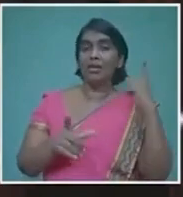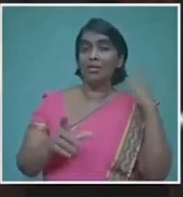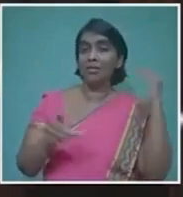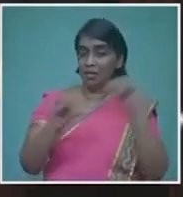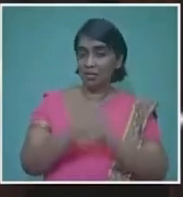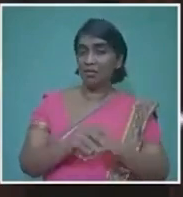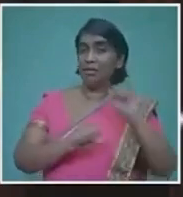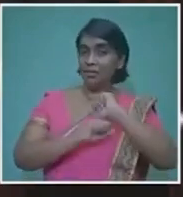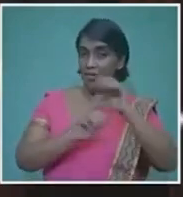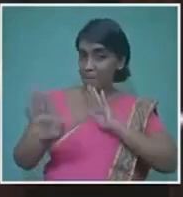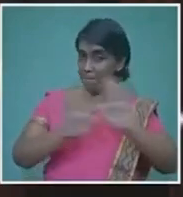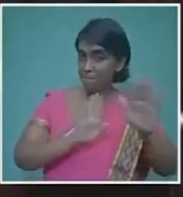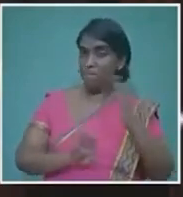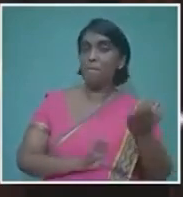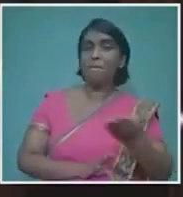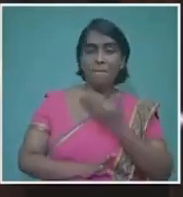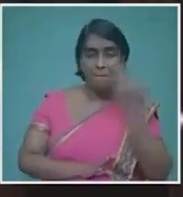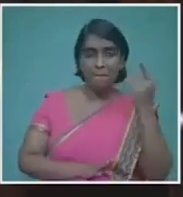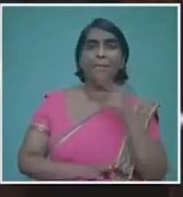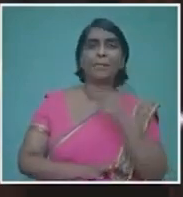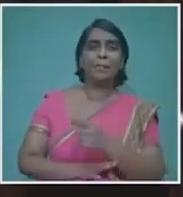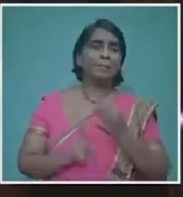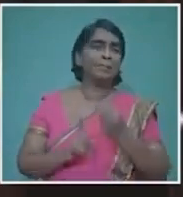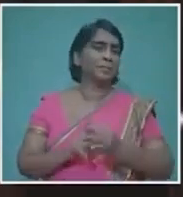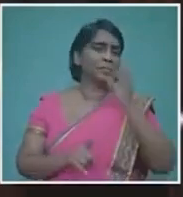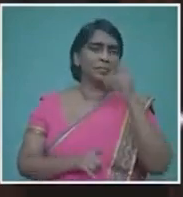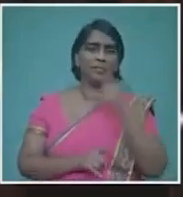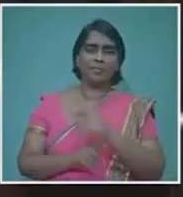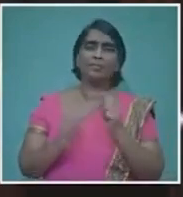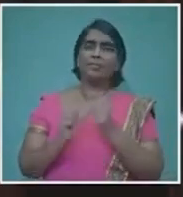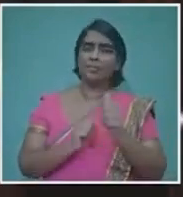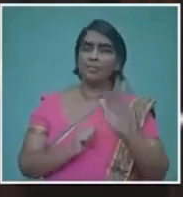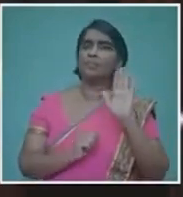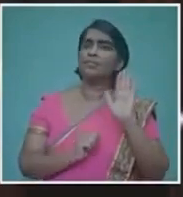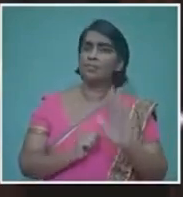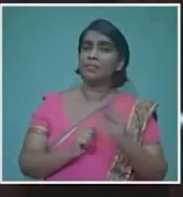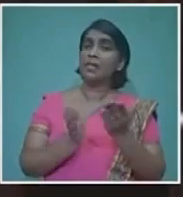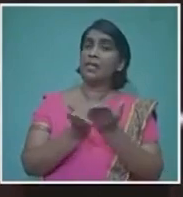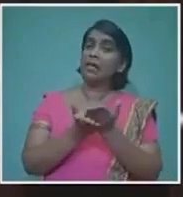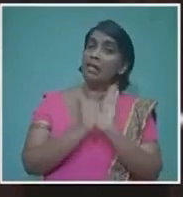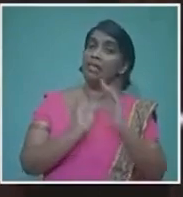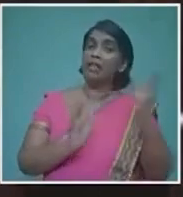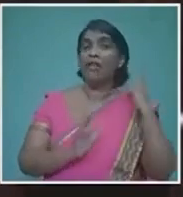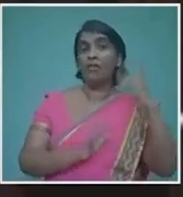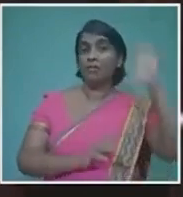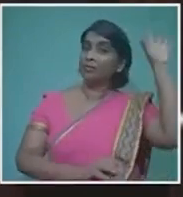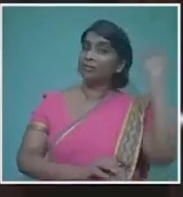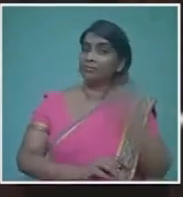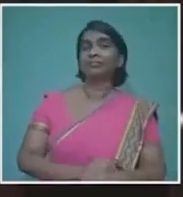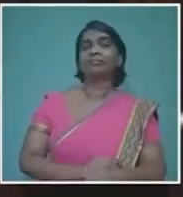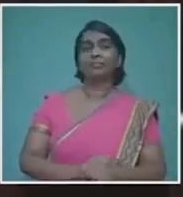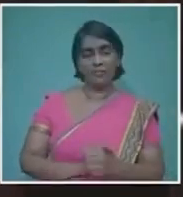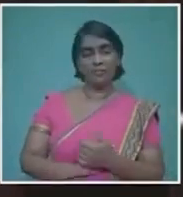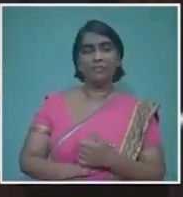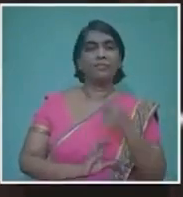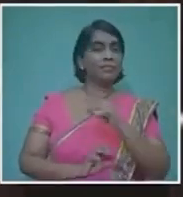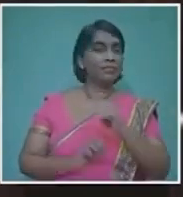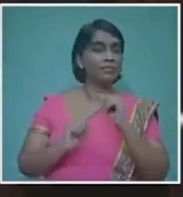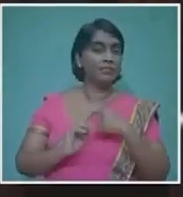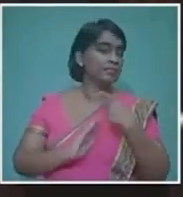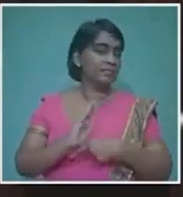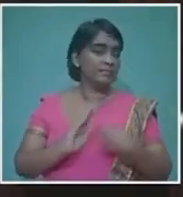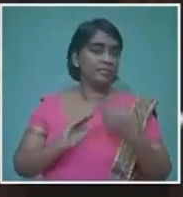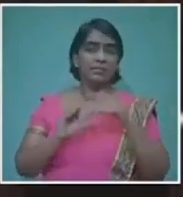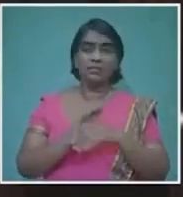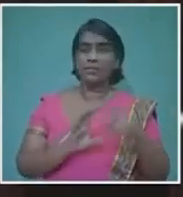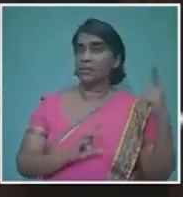යුද හමුදාව දාලා අරගනේ මර්ධනය කරන්න පුළුවන් කියනවා නම් ජනාධිපතිතුමාට සිදුවෙයි මං හිතන්නේ ඉන්දියාවේ යුද හමුදාව වගේ යුද හමුදාවක් ගේන්න. මොකද ලංකාව